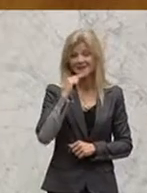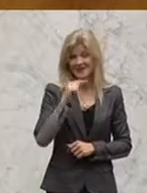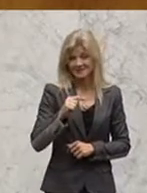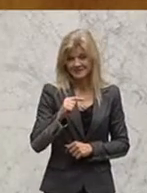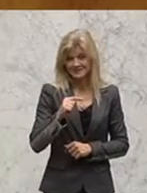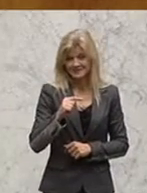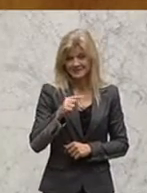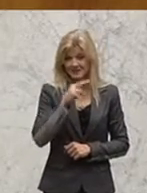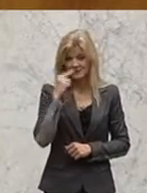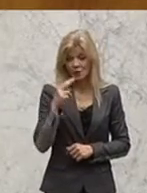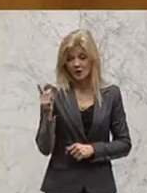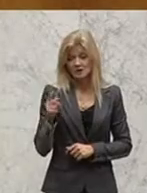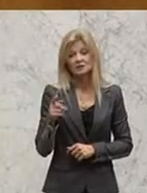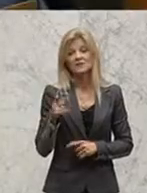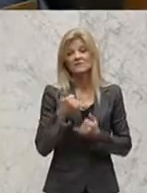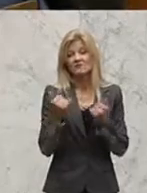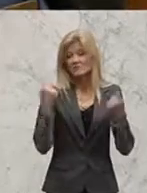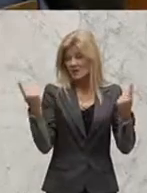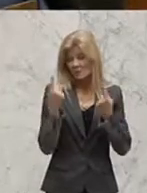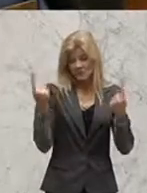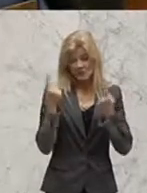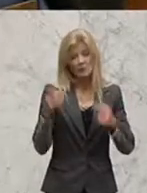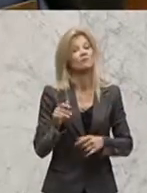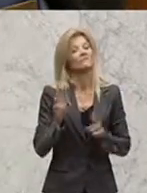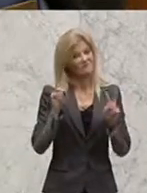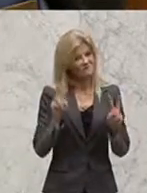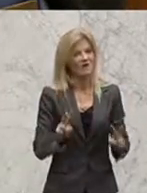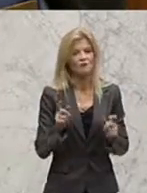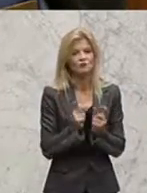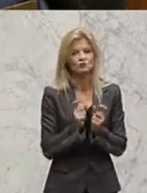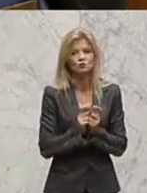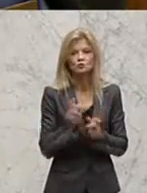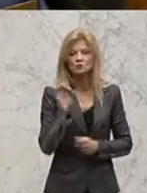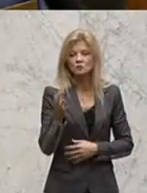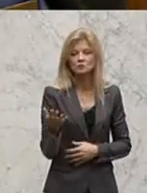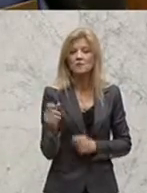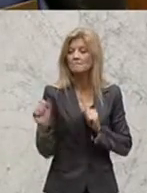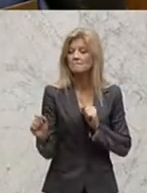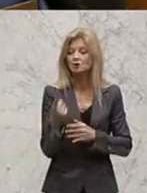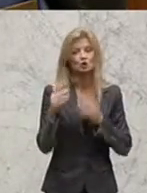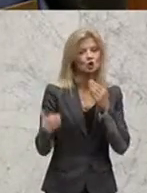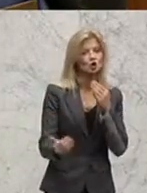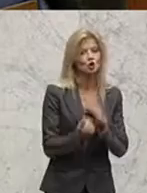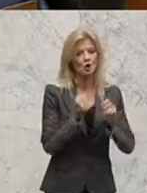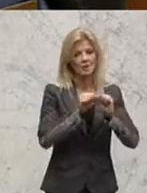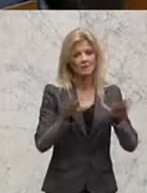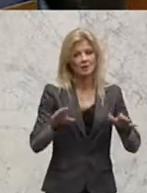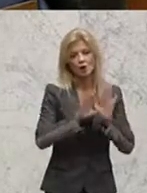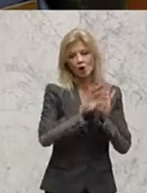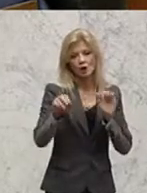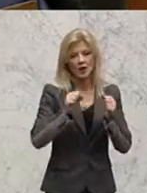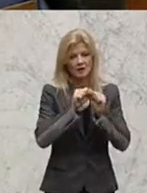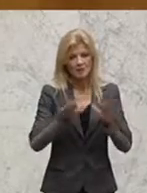auch tatsächlich funktioniert, dass sie sich vor allem die neuen Medien, die Online-Medien zunutze